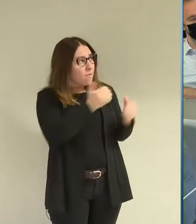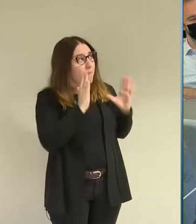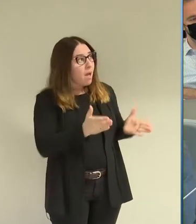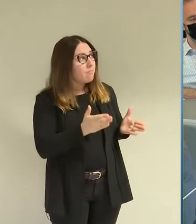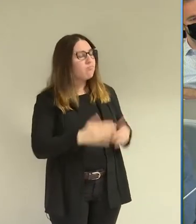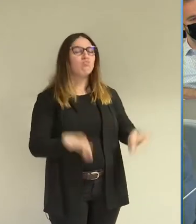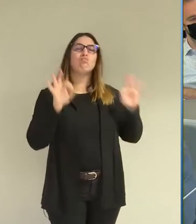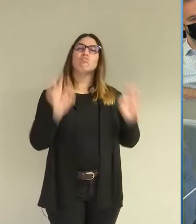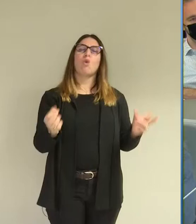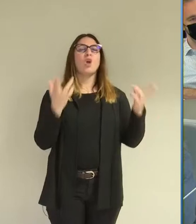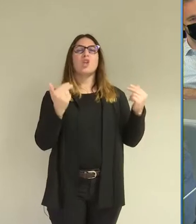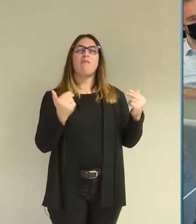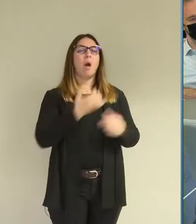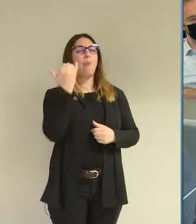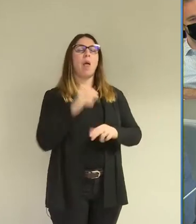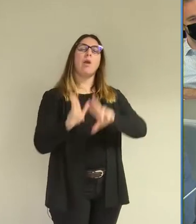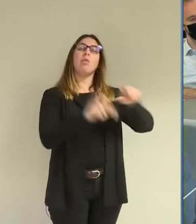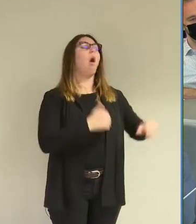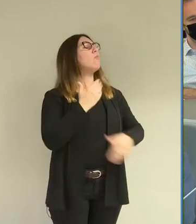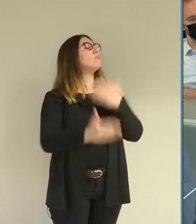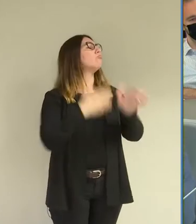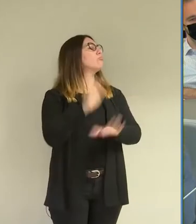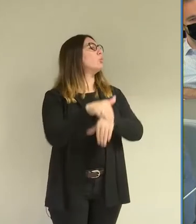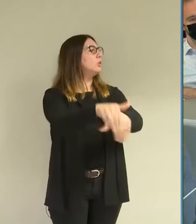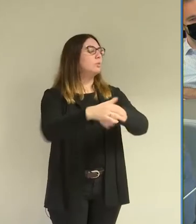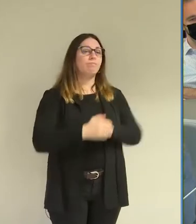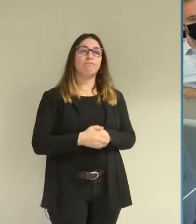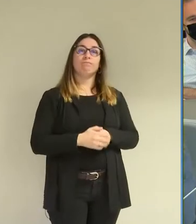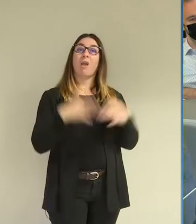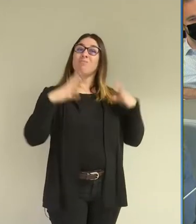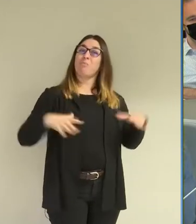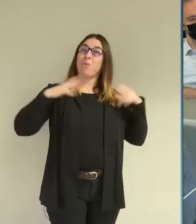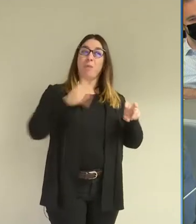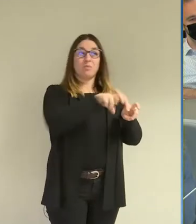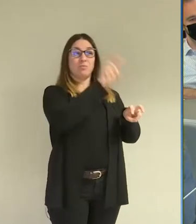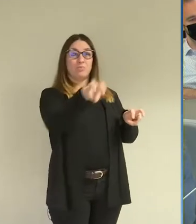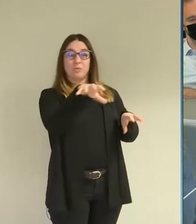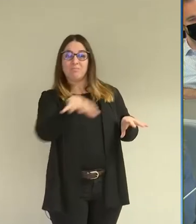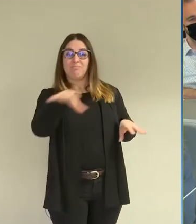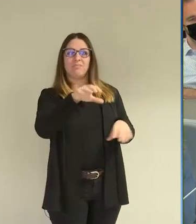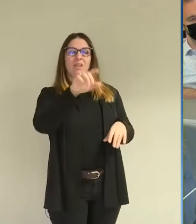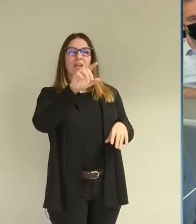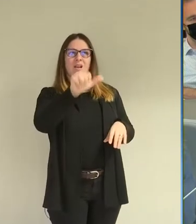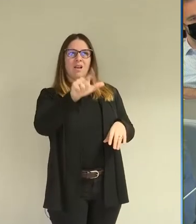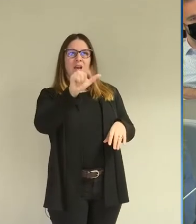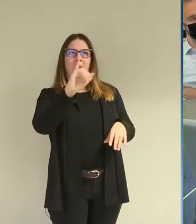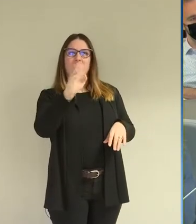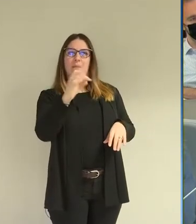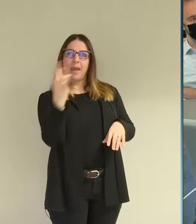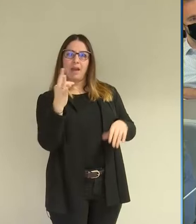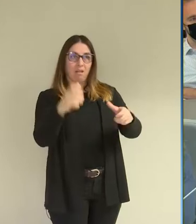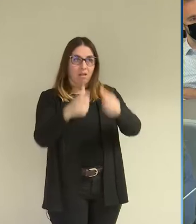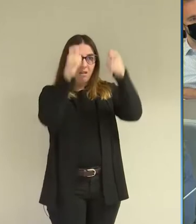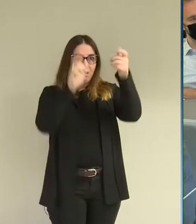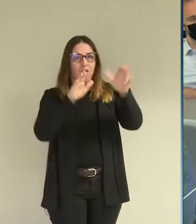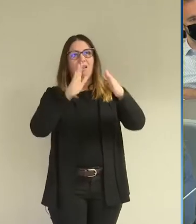bien circulez ya rien à voir continuons la balade en direction d'allibert là encore un squat dans les bâtiments il suffit d'entrer par